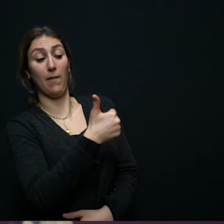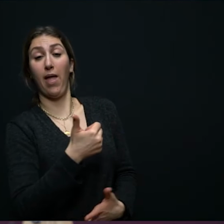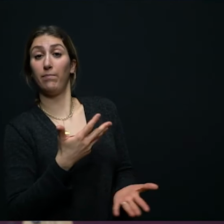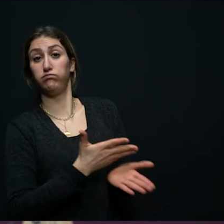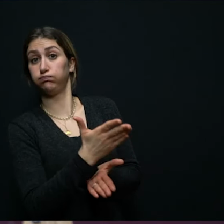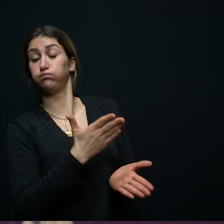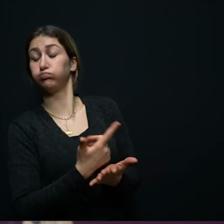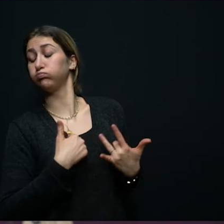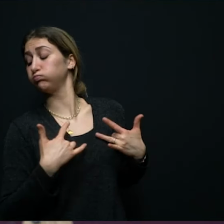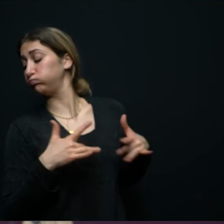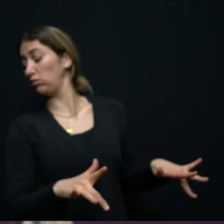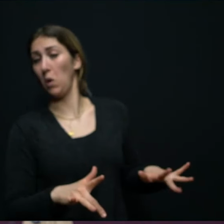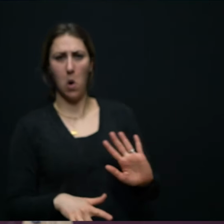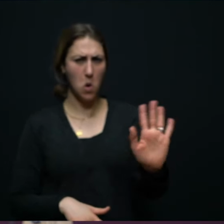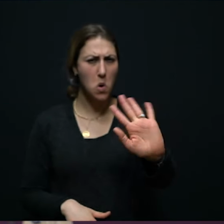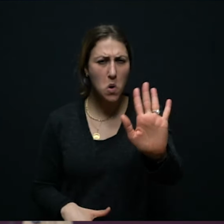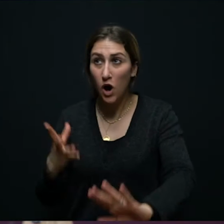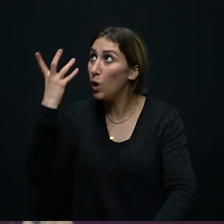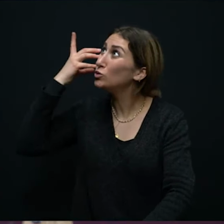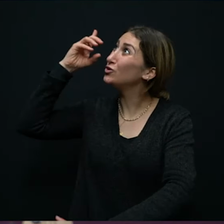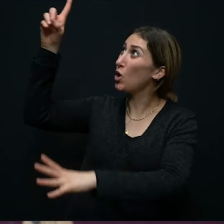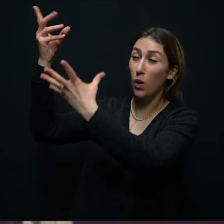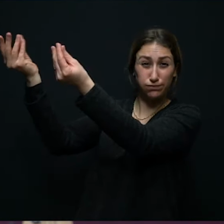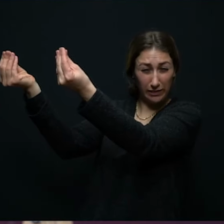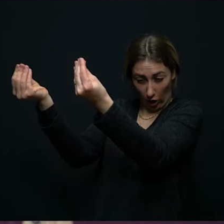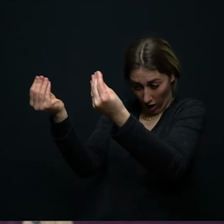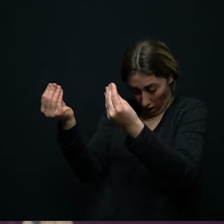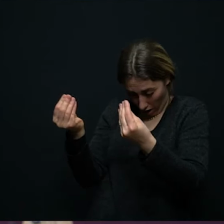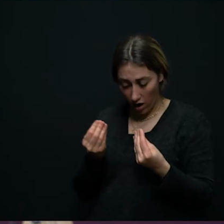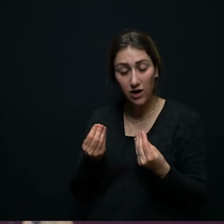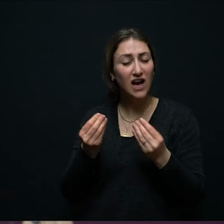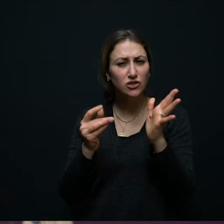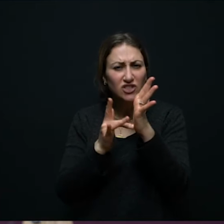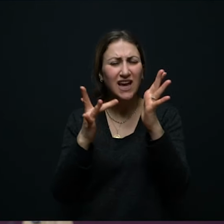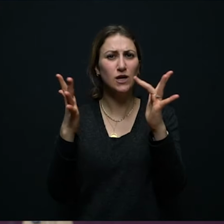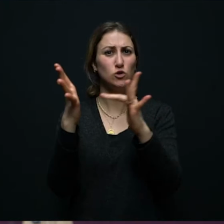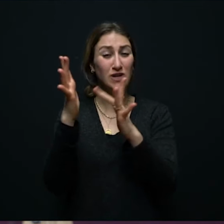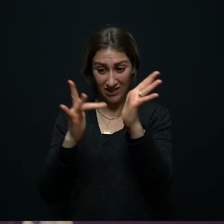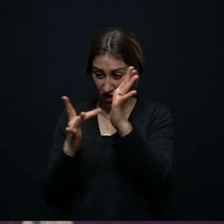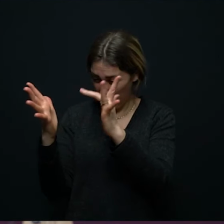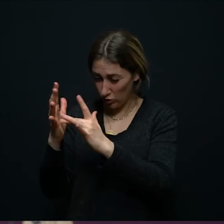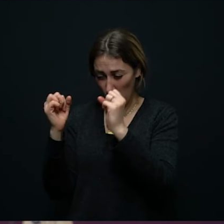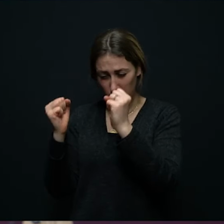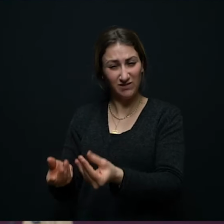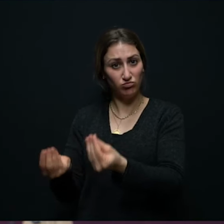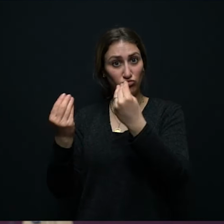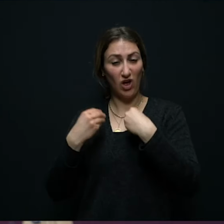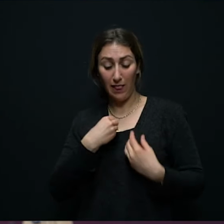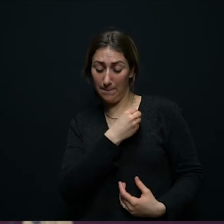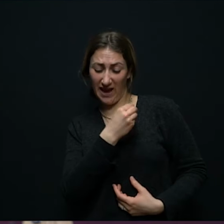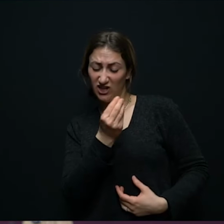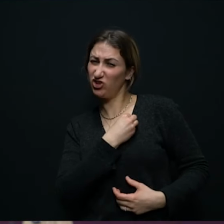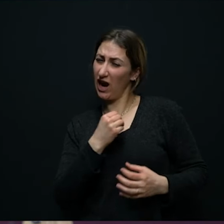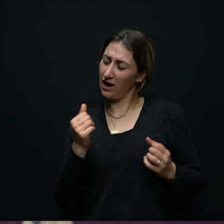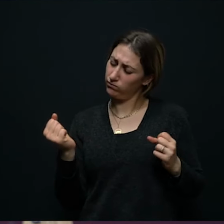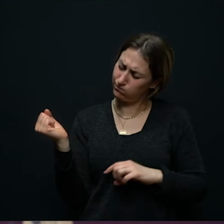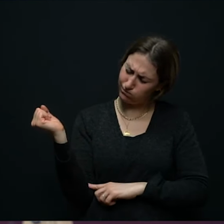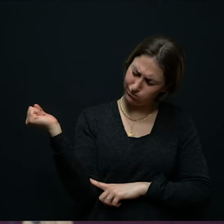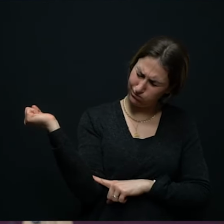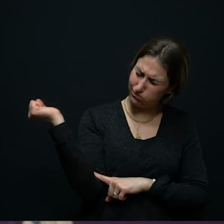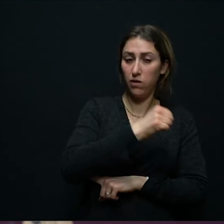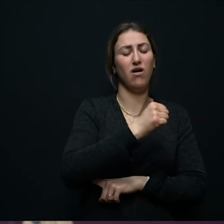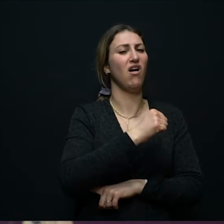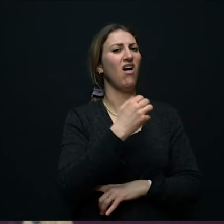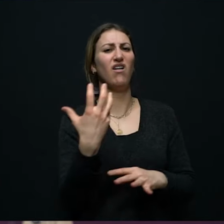pour pouvoir triompher du péché et nous donne le saint-esprit qui habite en nous qui est le